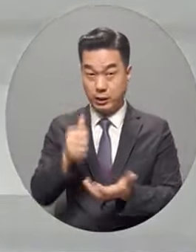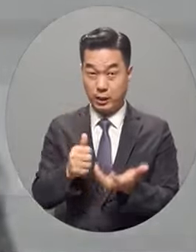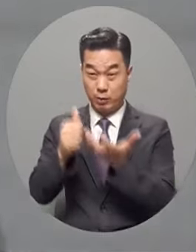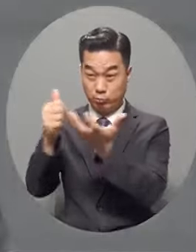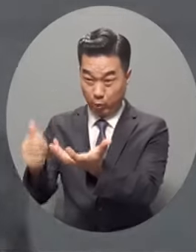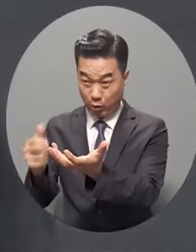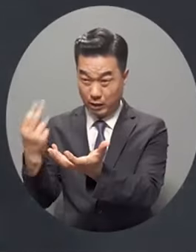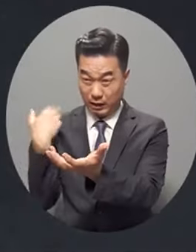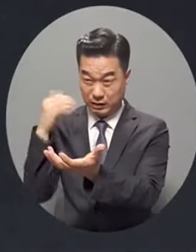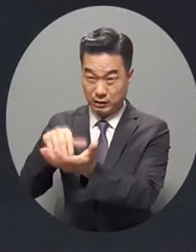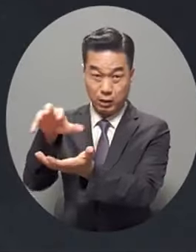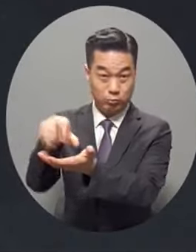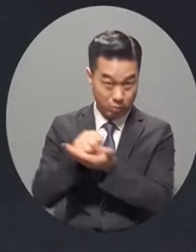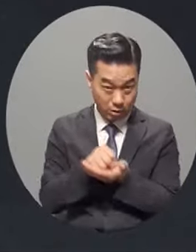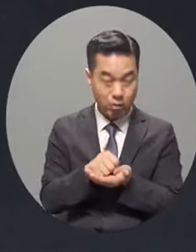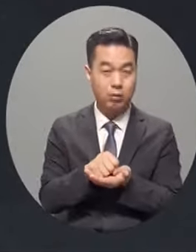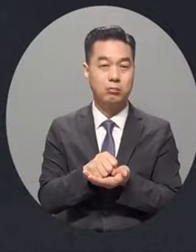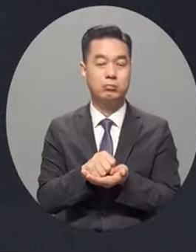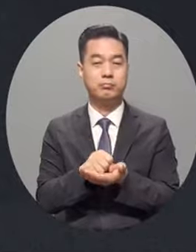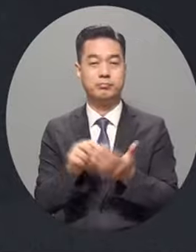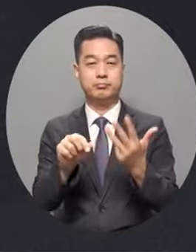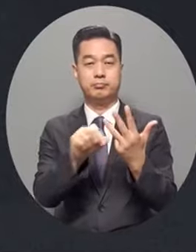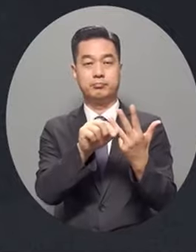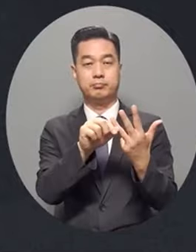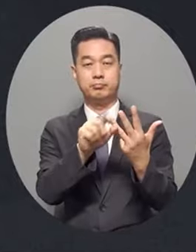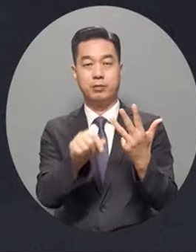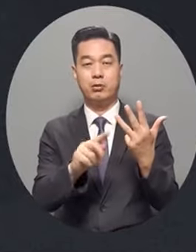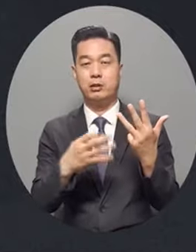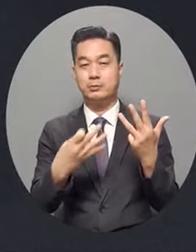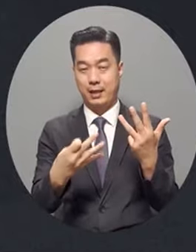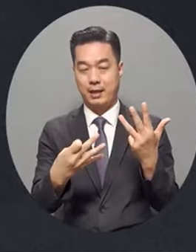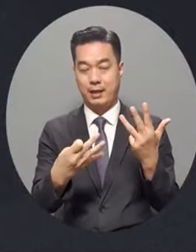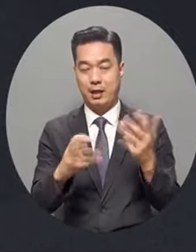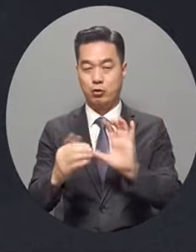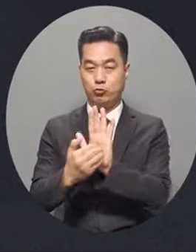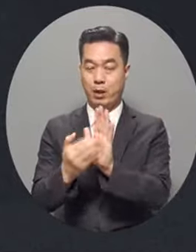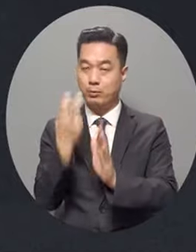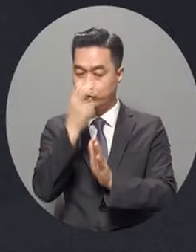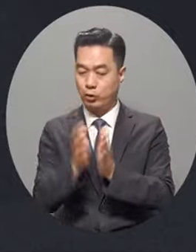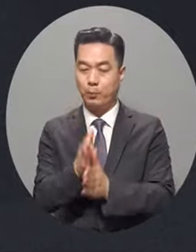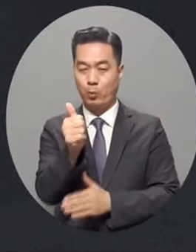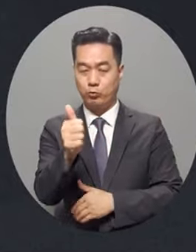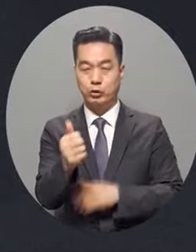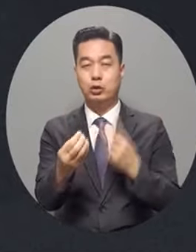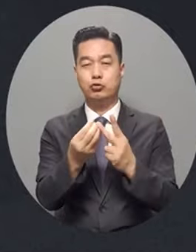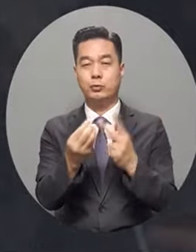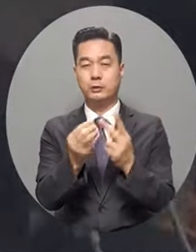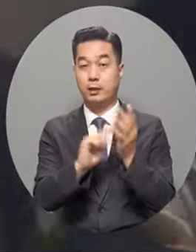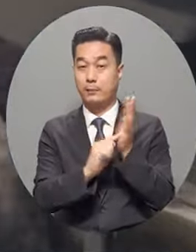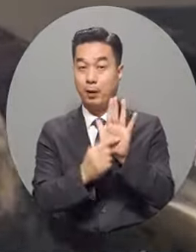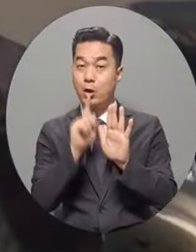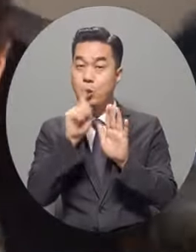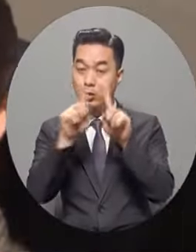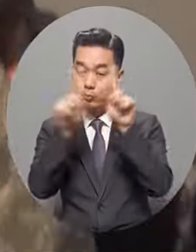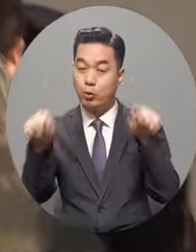다시 찾아옵니다 8월 14일 국방부 조사본부가 다시 내놓은 보고서입니다